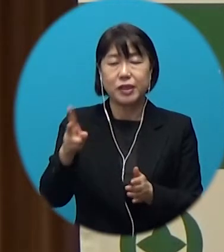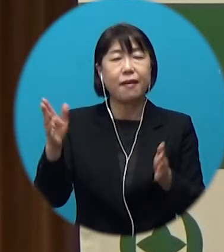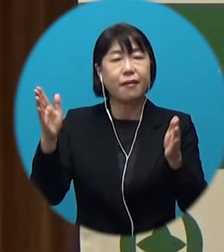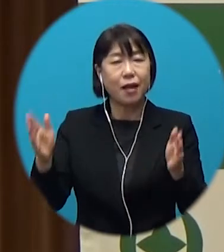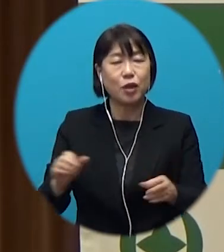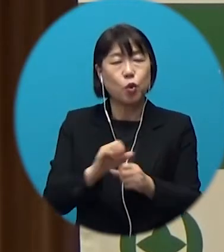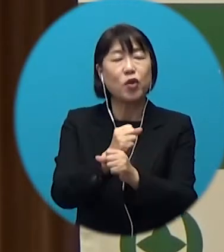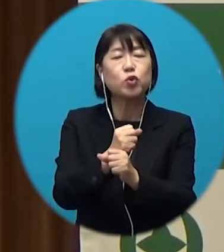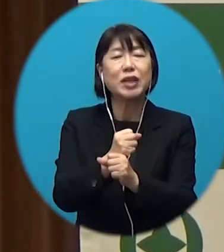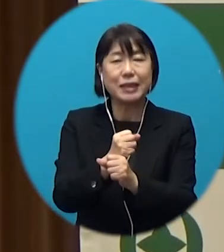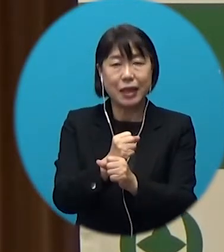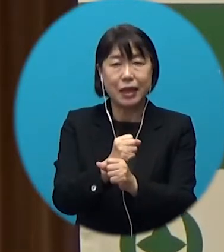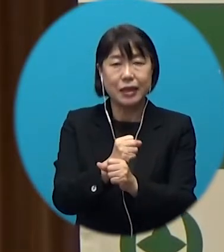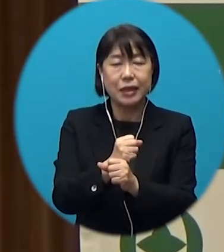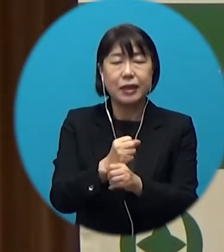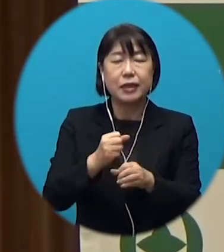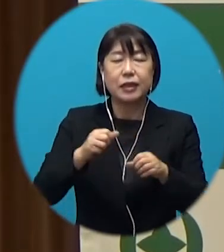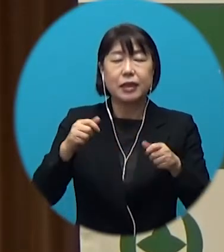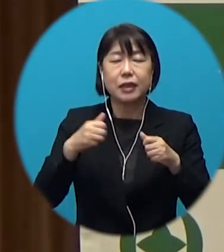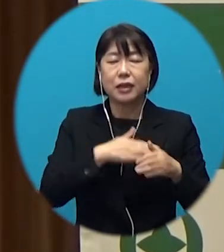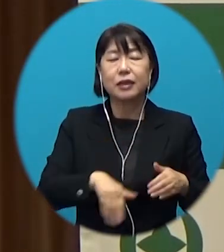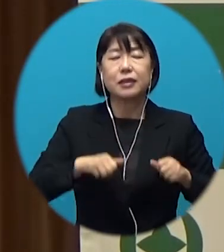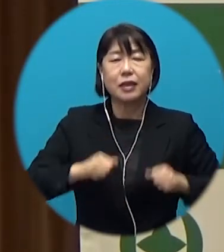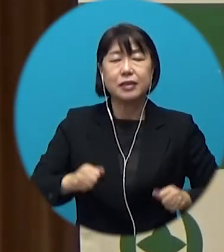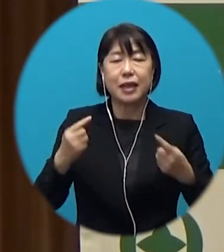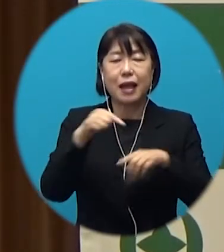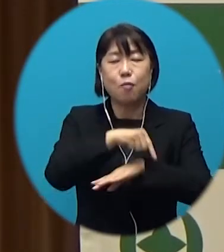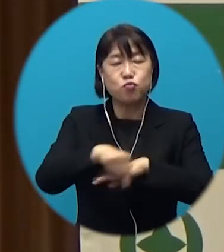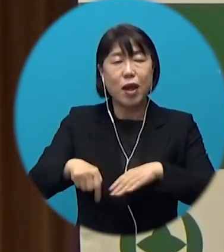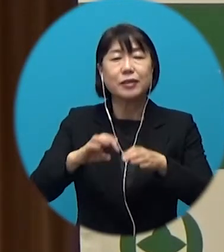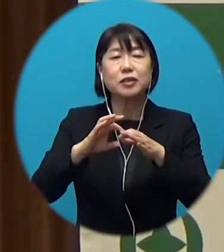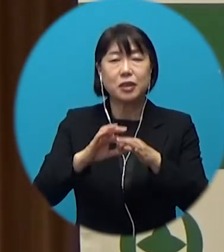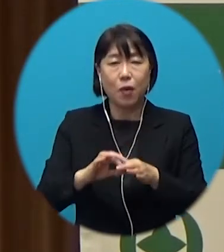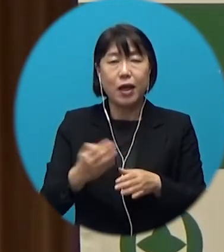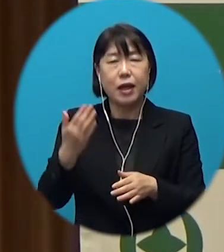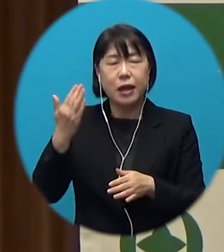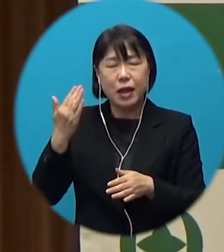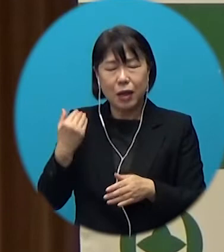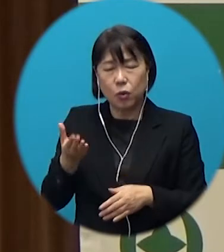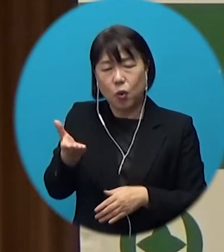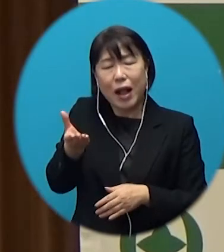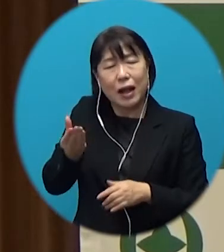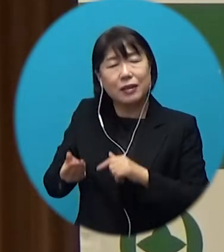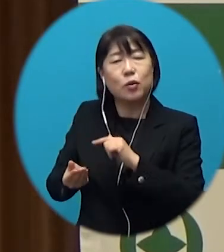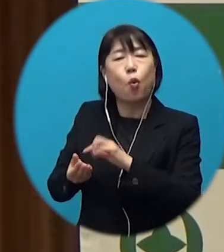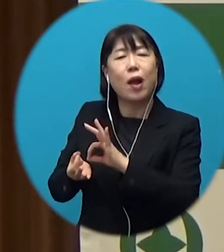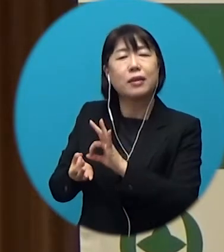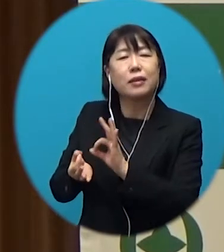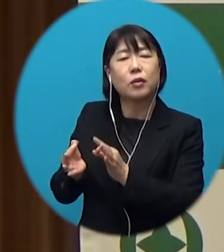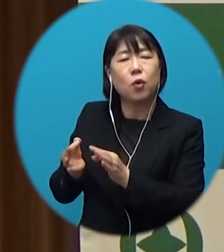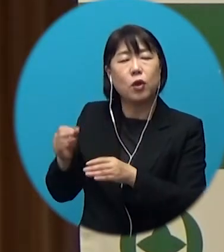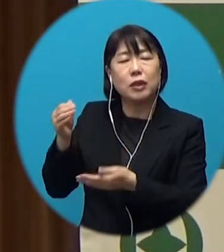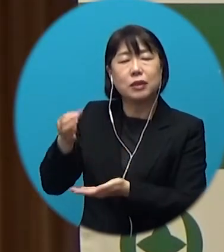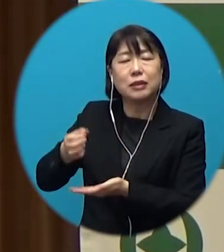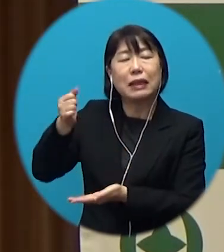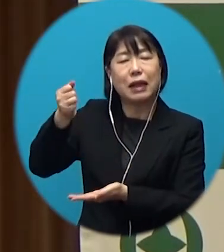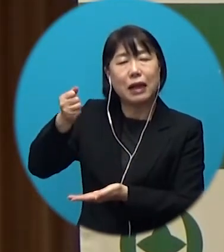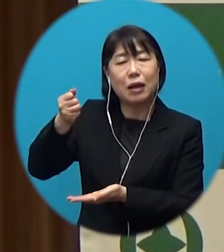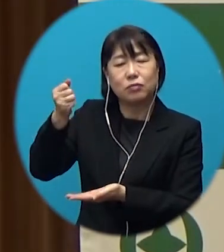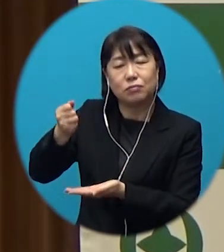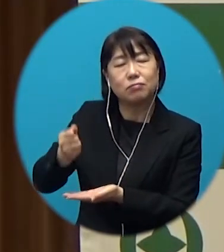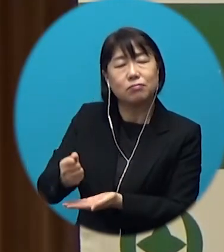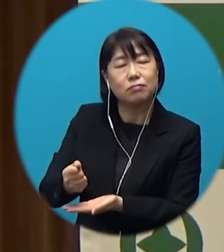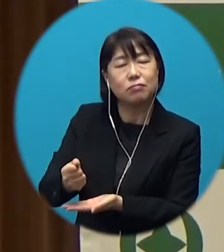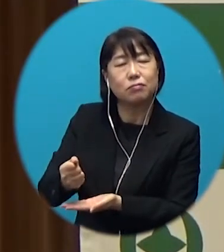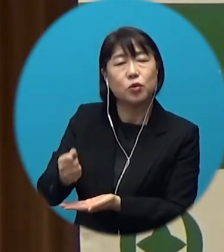ました財政健全化プランにつきましては、過去の負債のですね、残高を削減していくこと